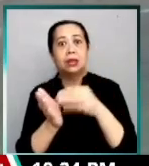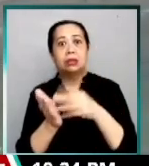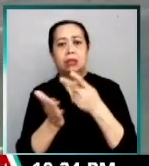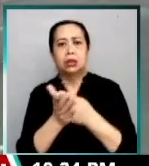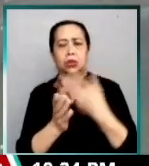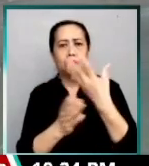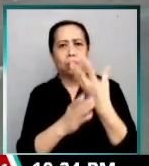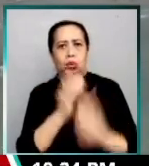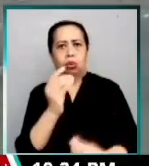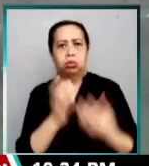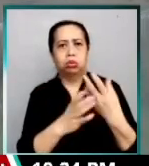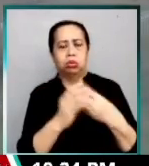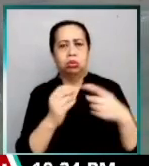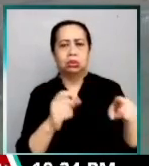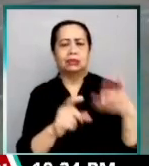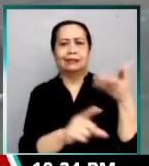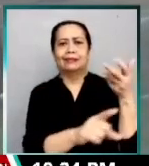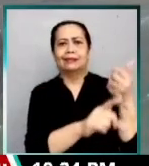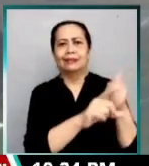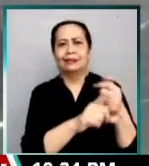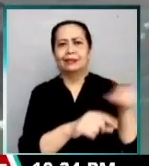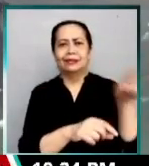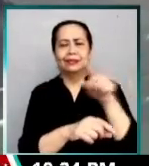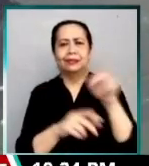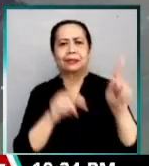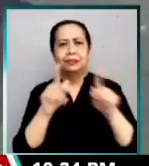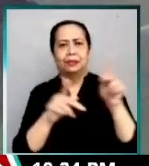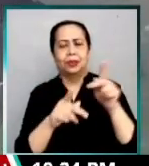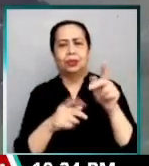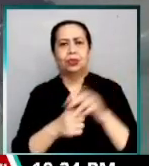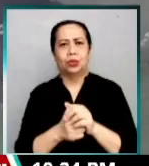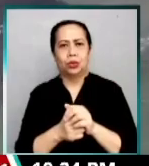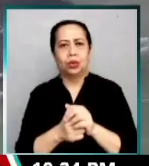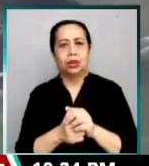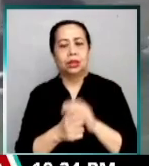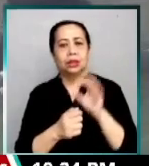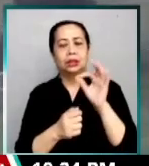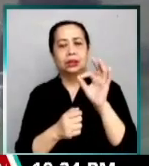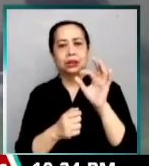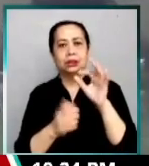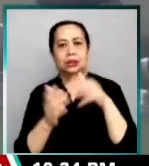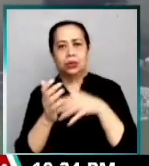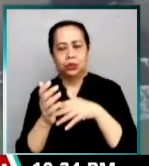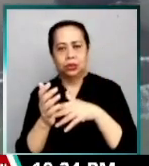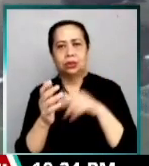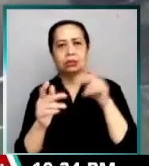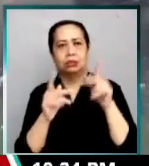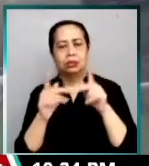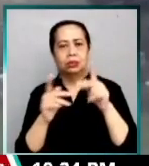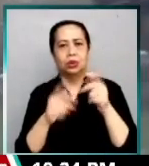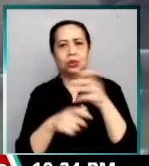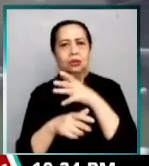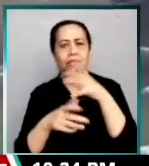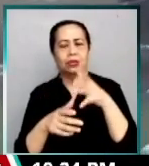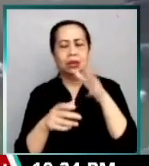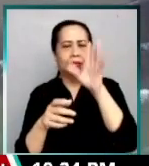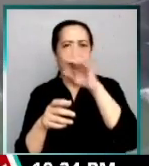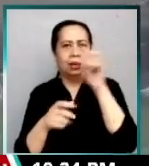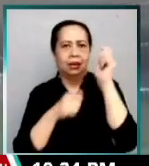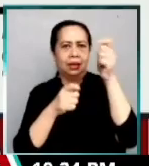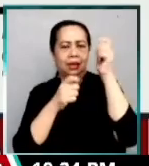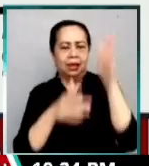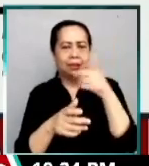kita ng mga apektadong mangingisda. 19,000 mangingisda ang hindi makapaghanap buhay dahil sa oil